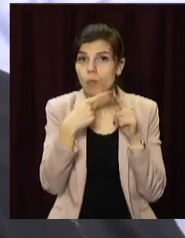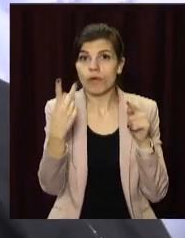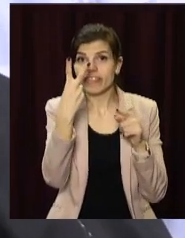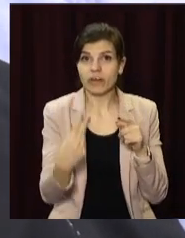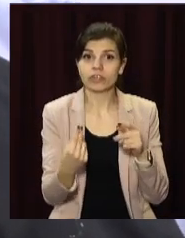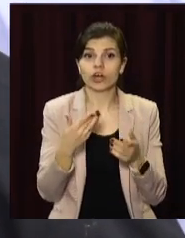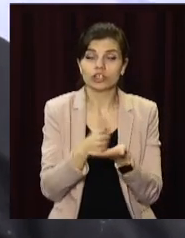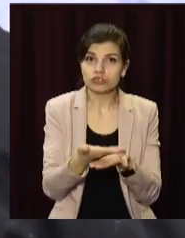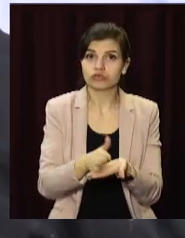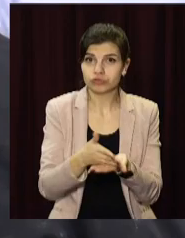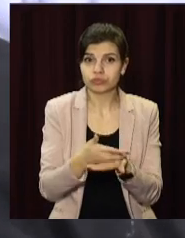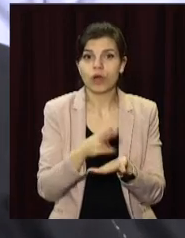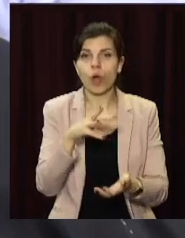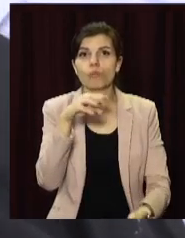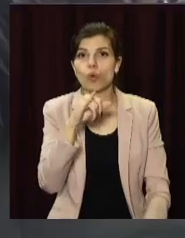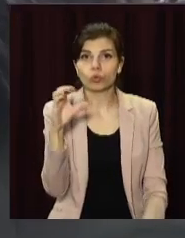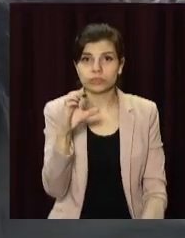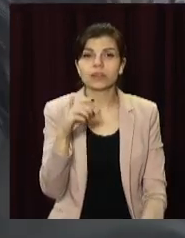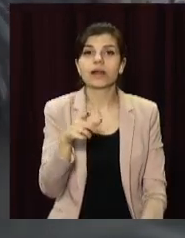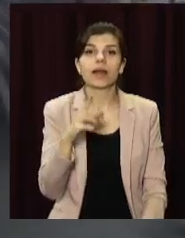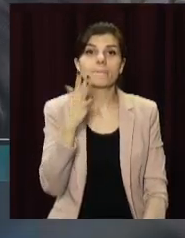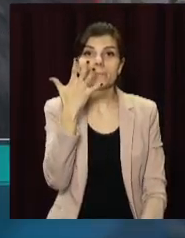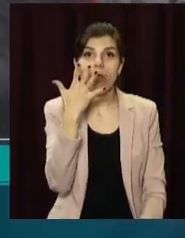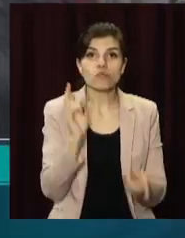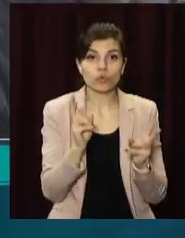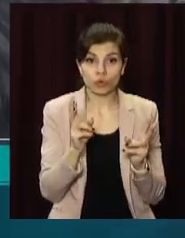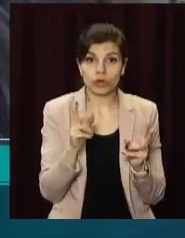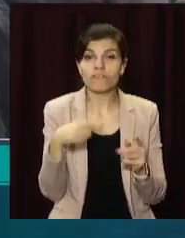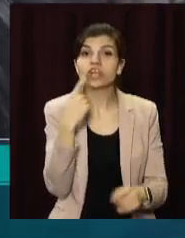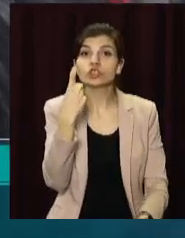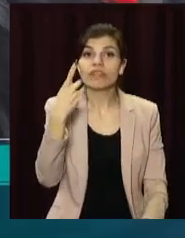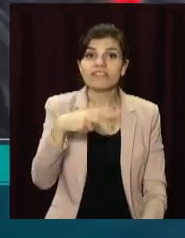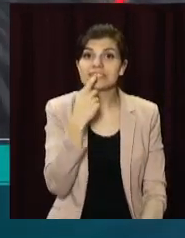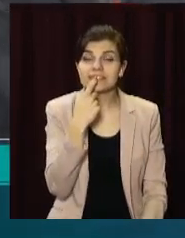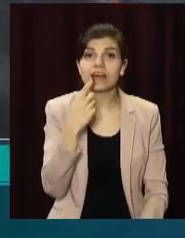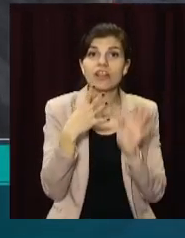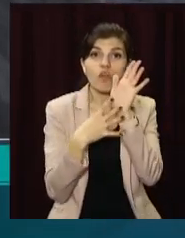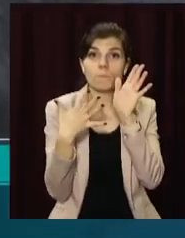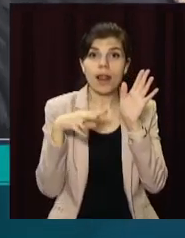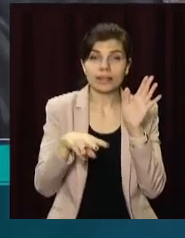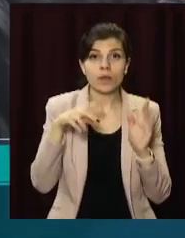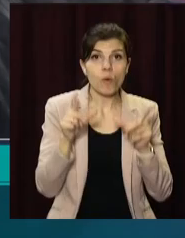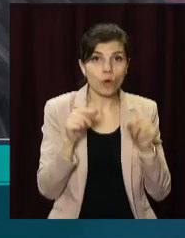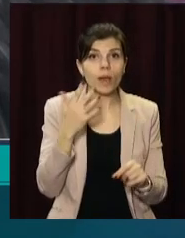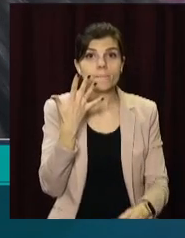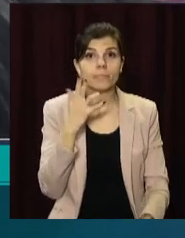виготовляли сирний мус 5 кухарів. Це було 120 яєць, 95 літрів молока, 5 кілограм сахару